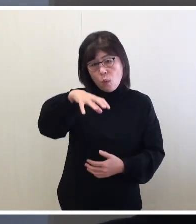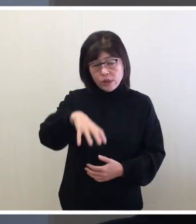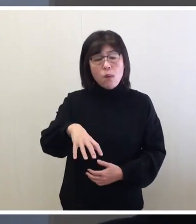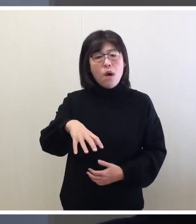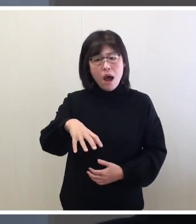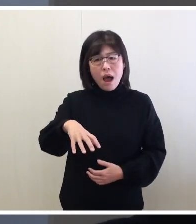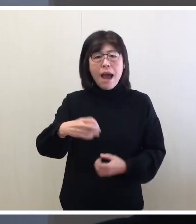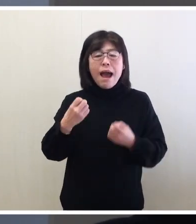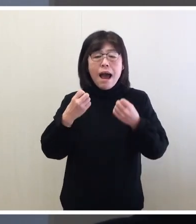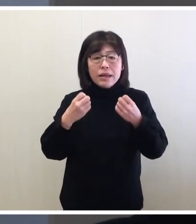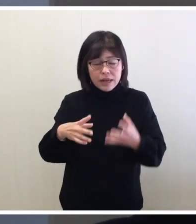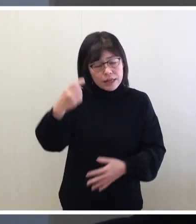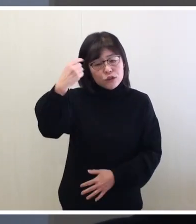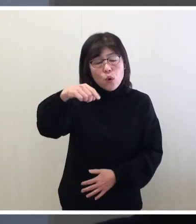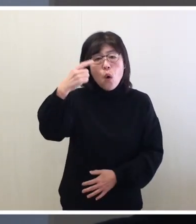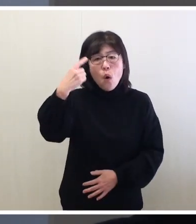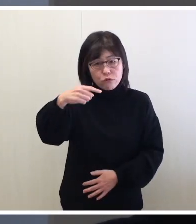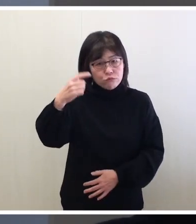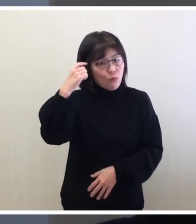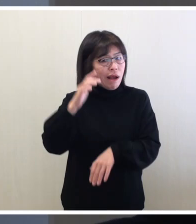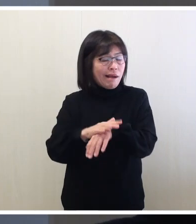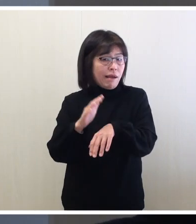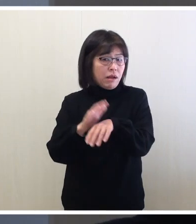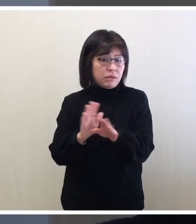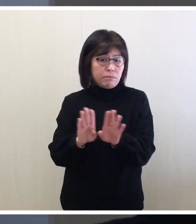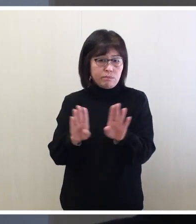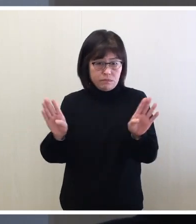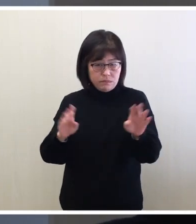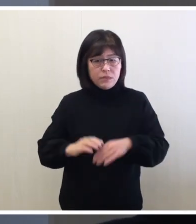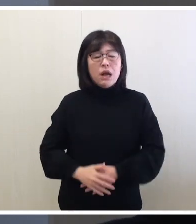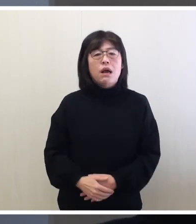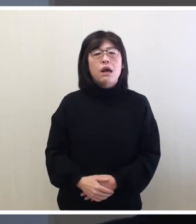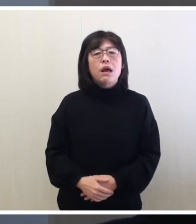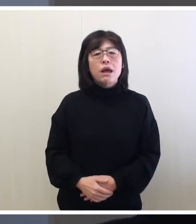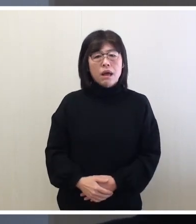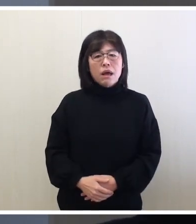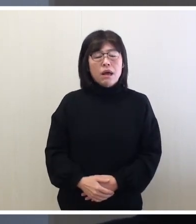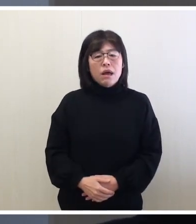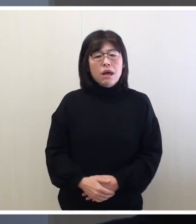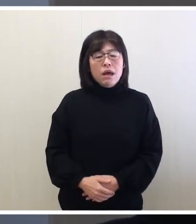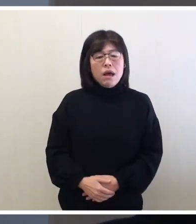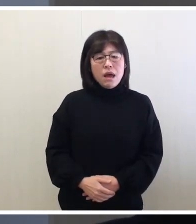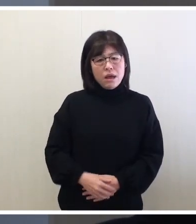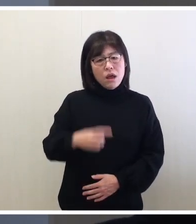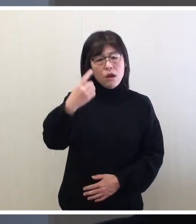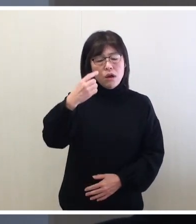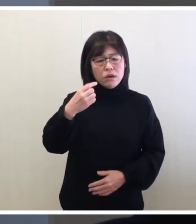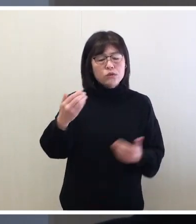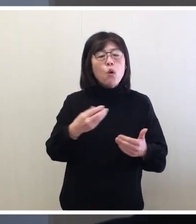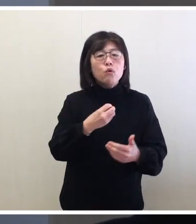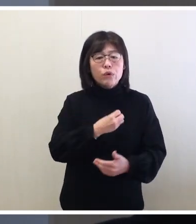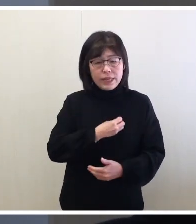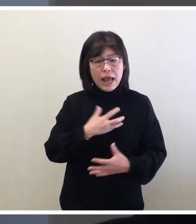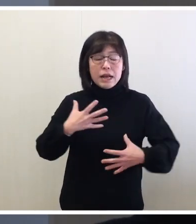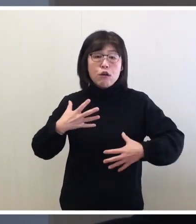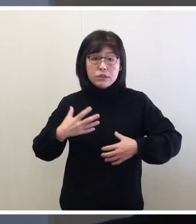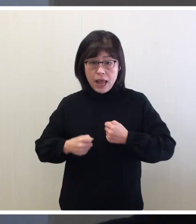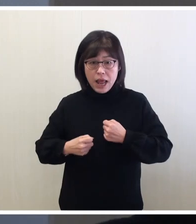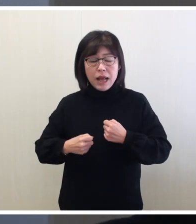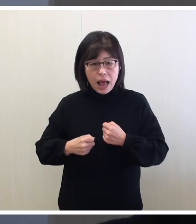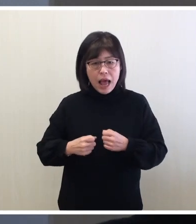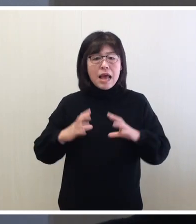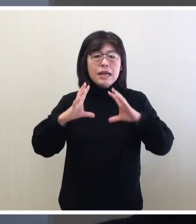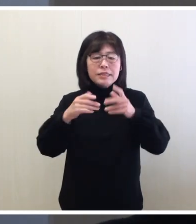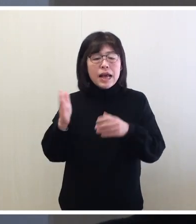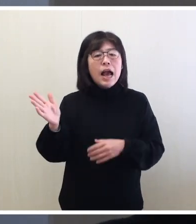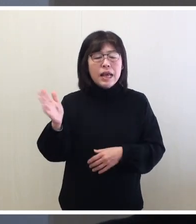新しい大学教育の創造を目指します。本学の教職員、学生が世界